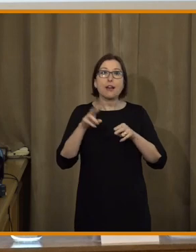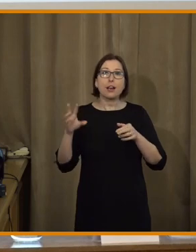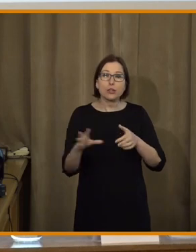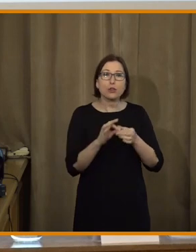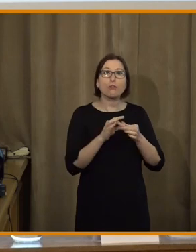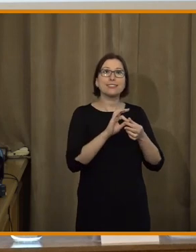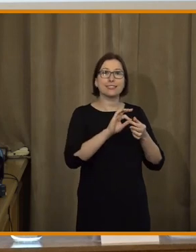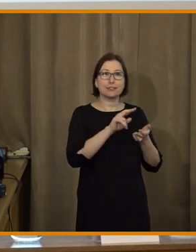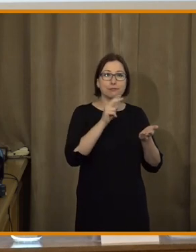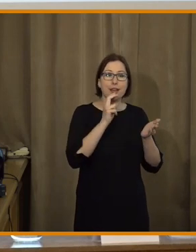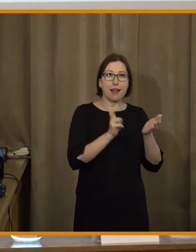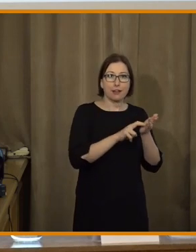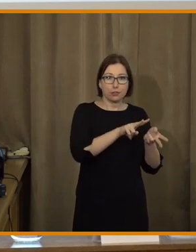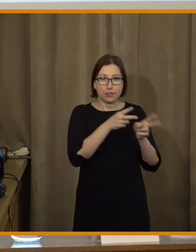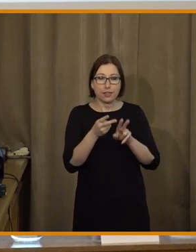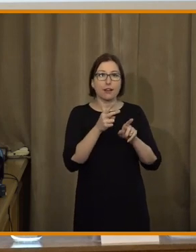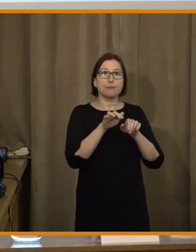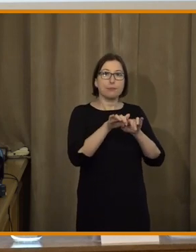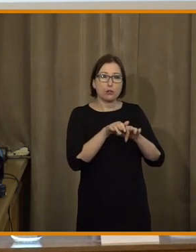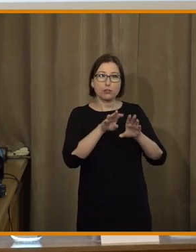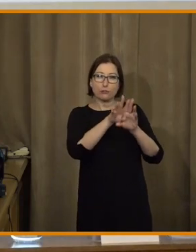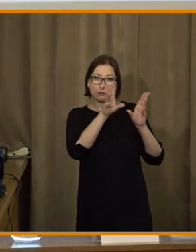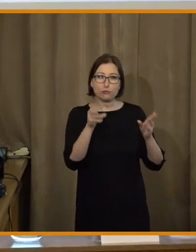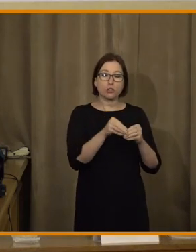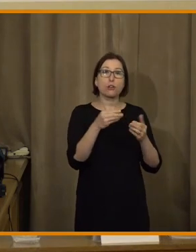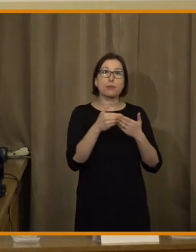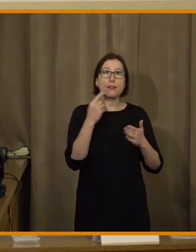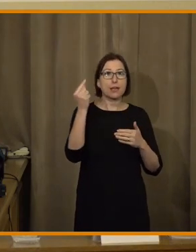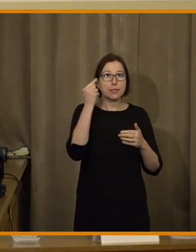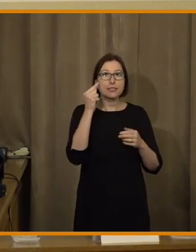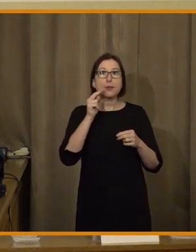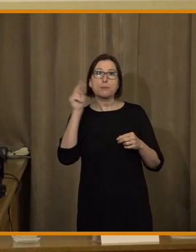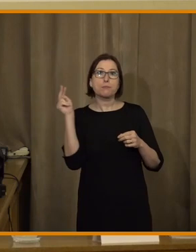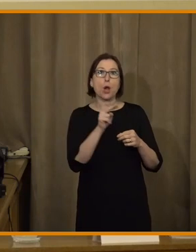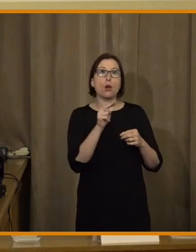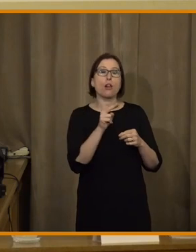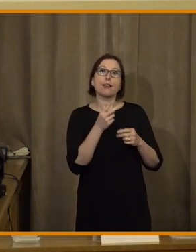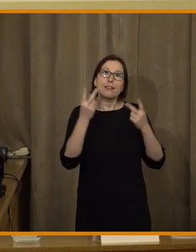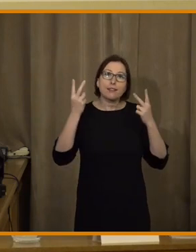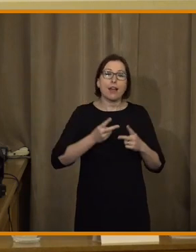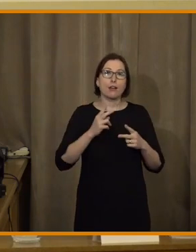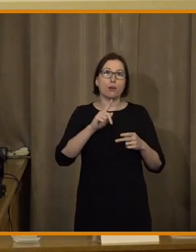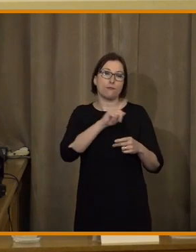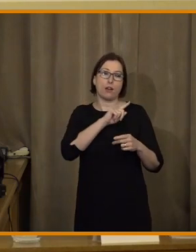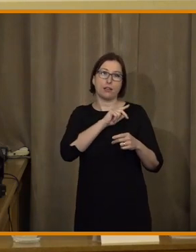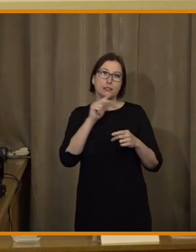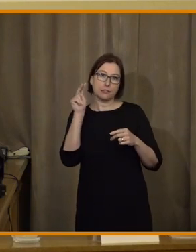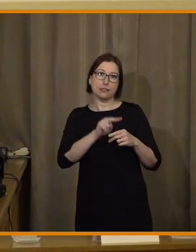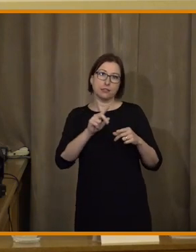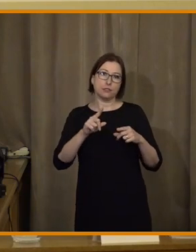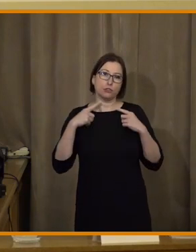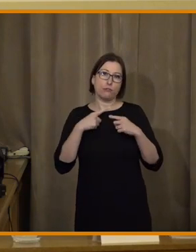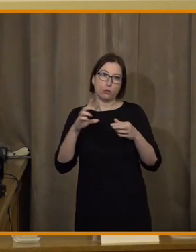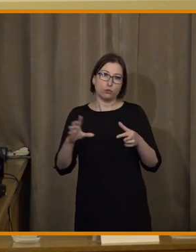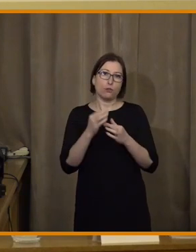éře a překlápění do toho fyzického světa je právě hodně, řekněme, určené i jeho pohledem z těch